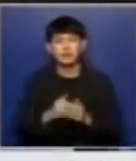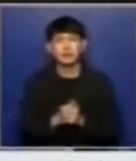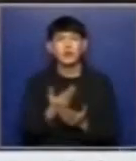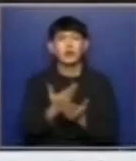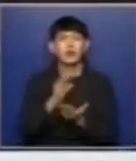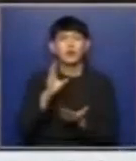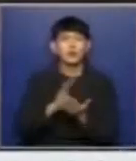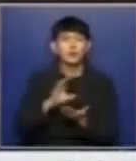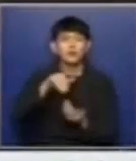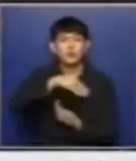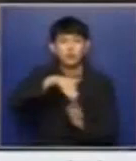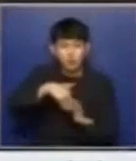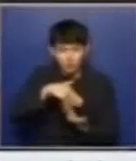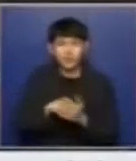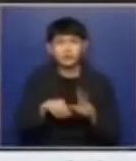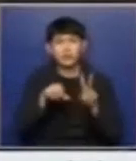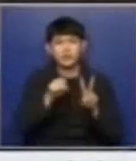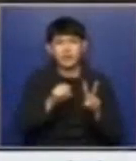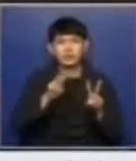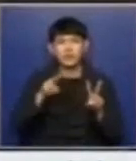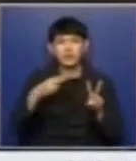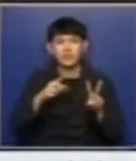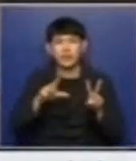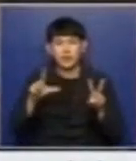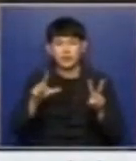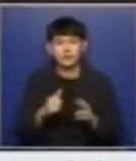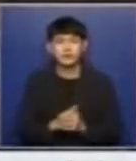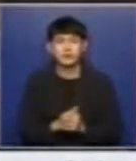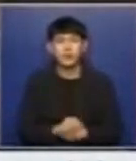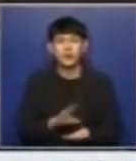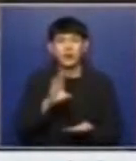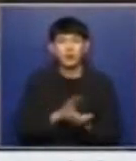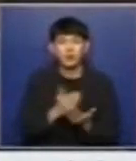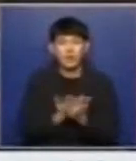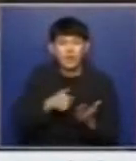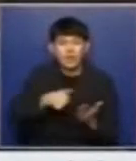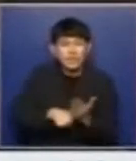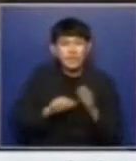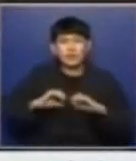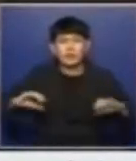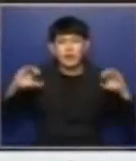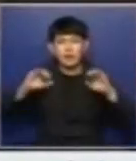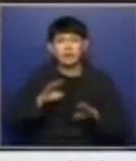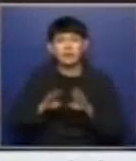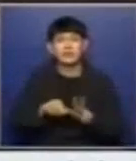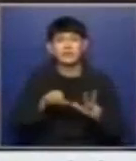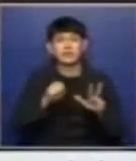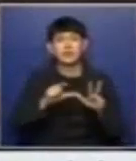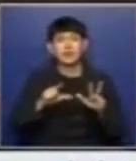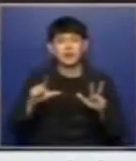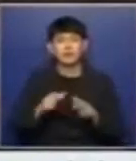บกองทุนหมุนเวียนประมาณ 220,000 ล้านงบชำระหนี้ภาครัฐประมาณ